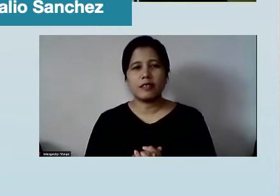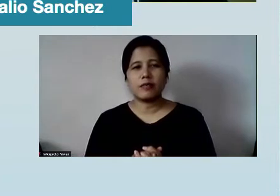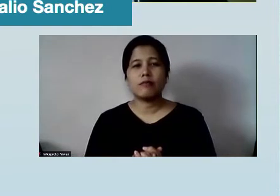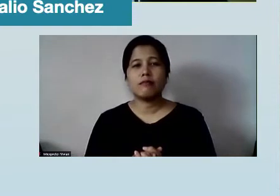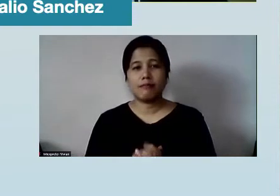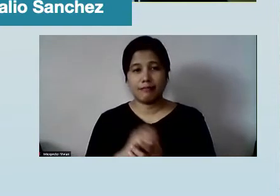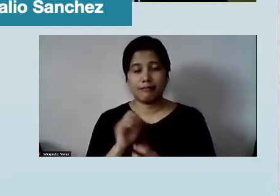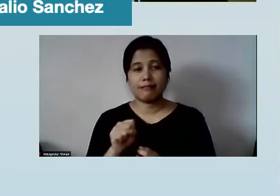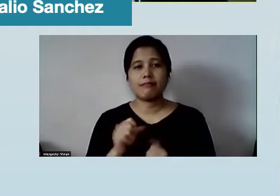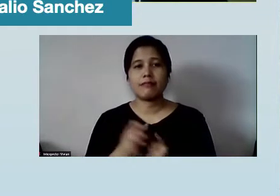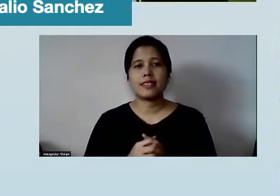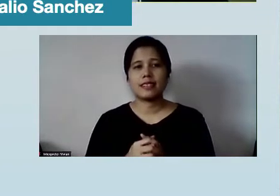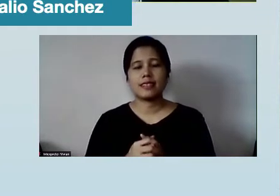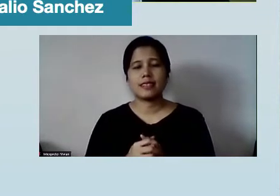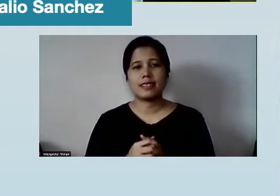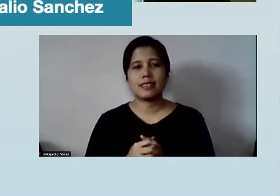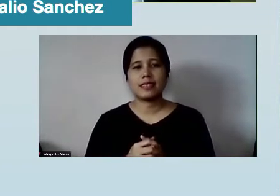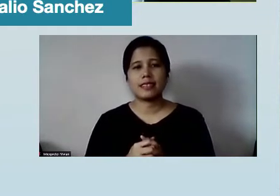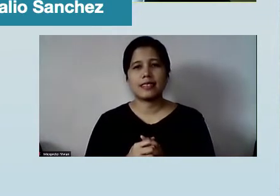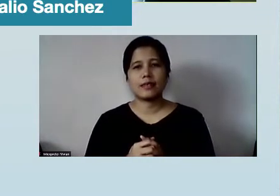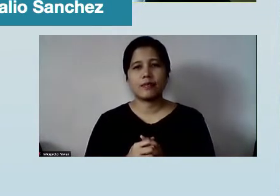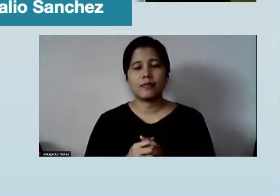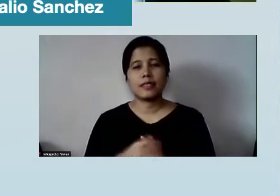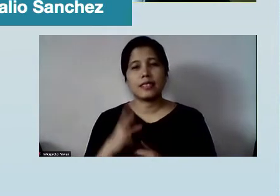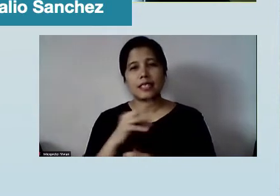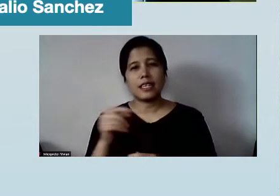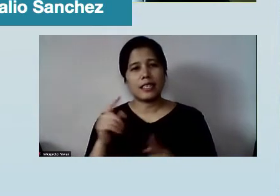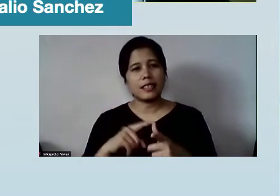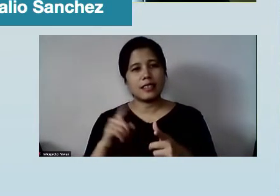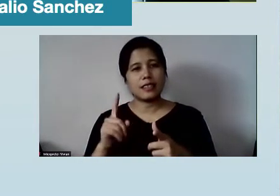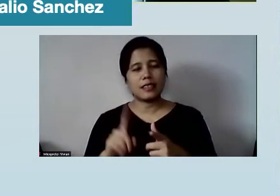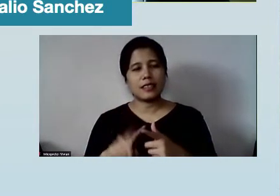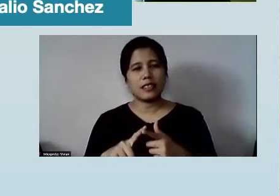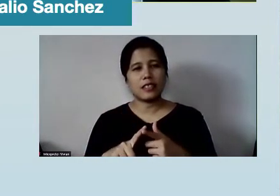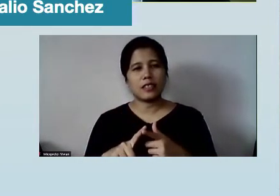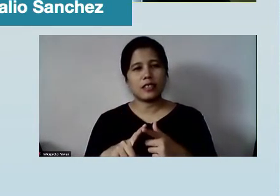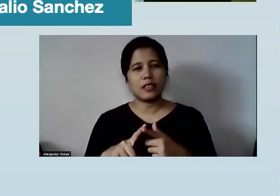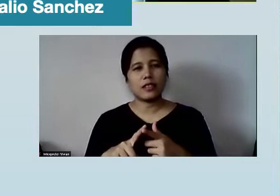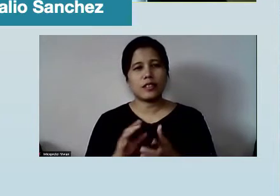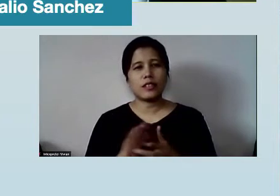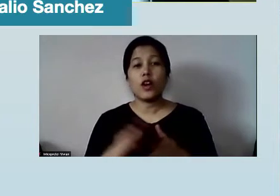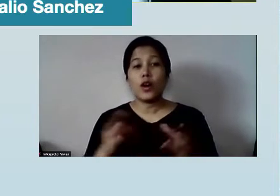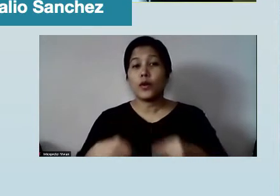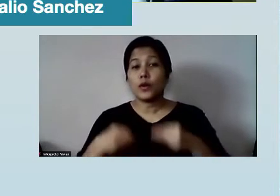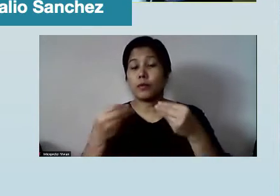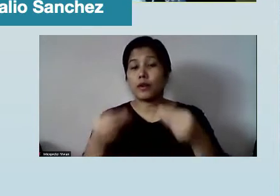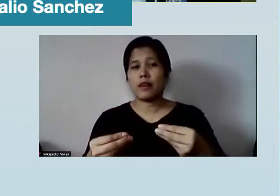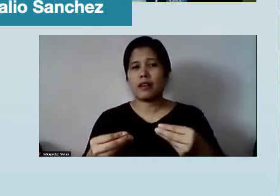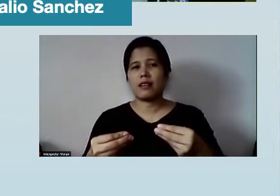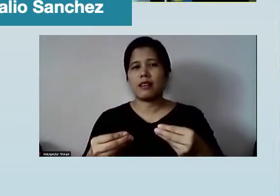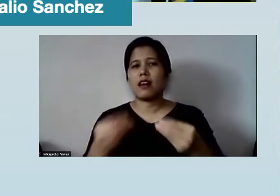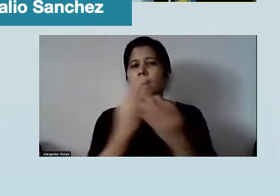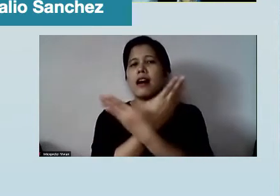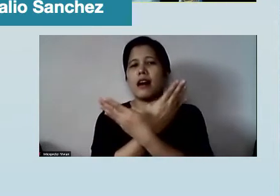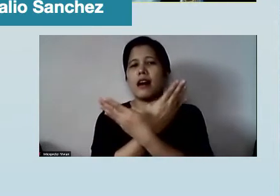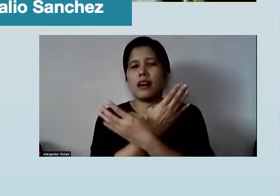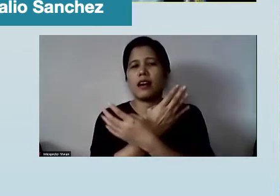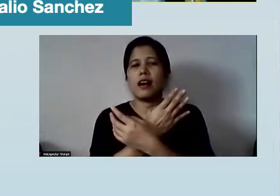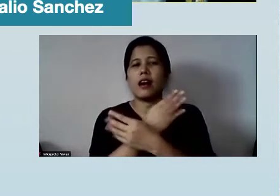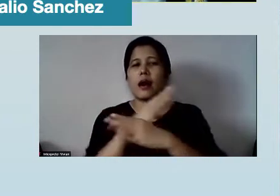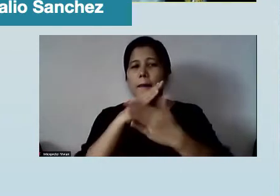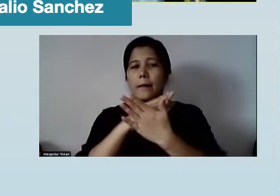dito, yung mga establishment. And then the purpose of which is to provide a barrier-free environment that